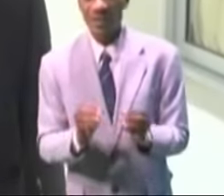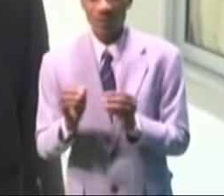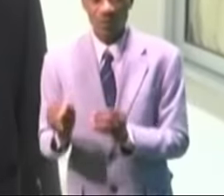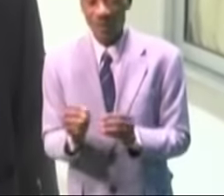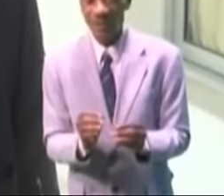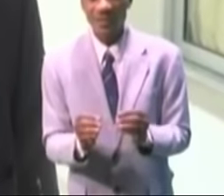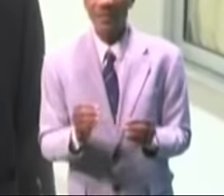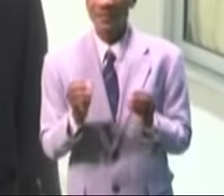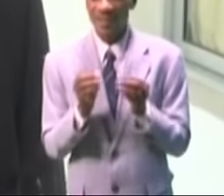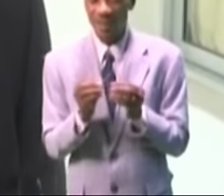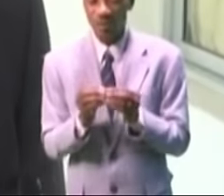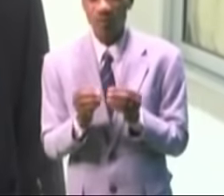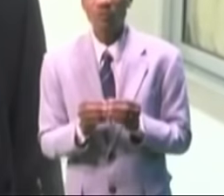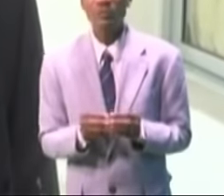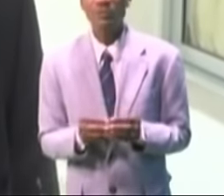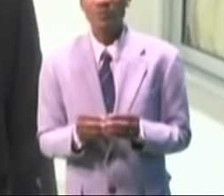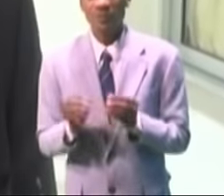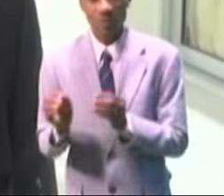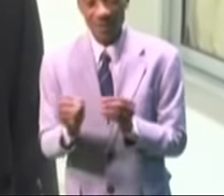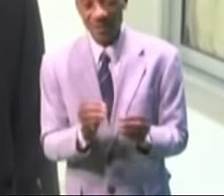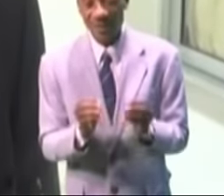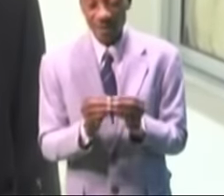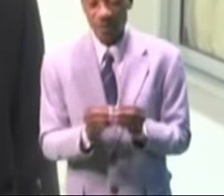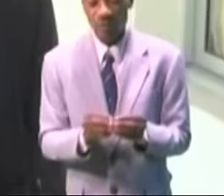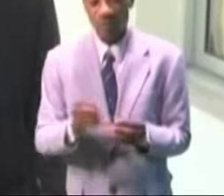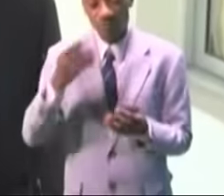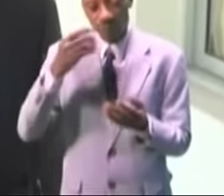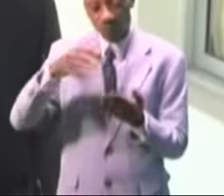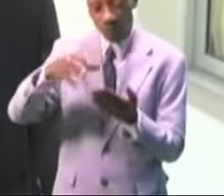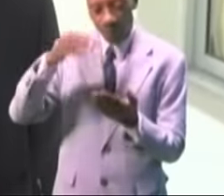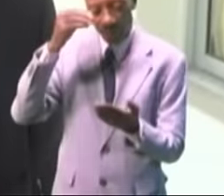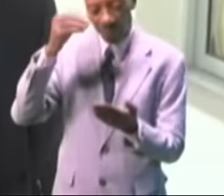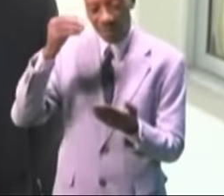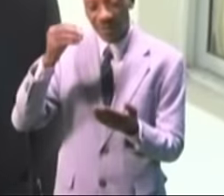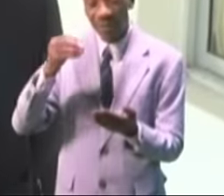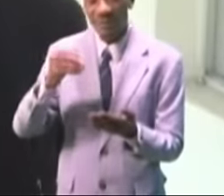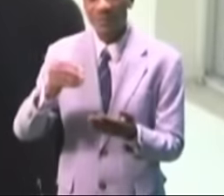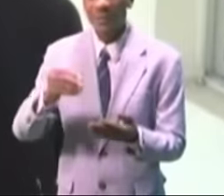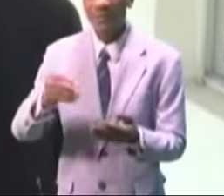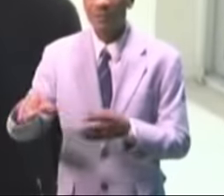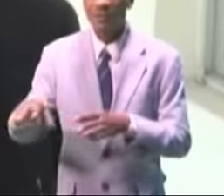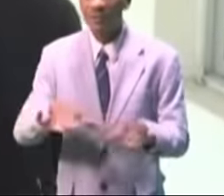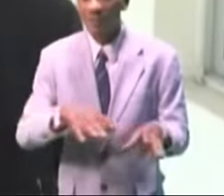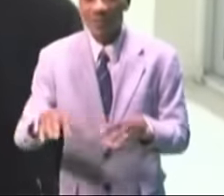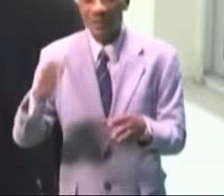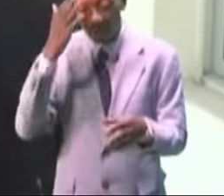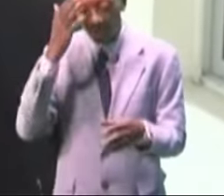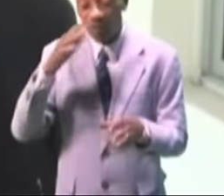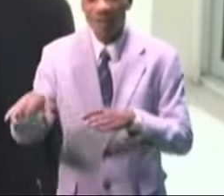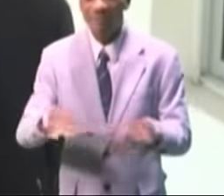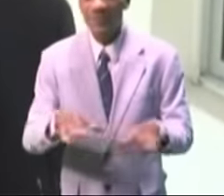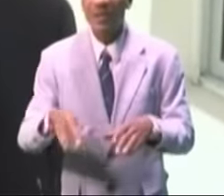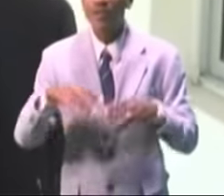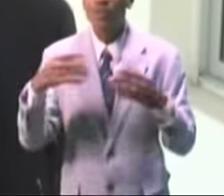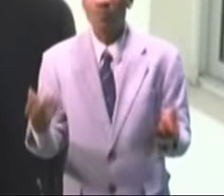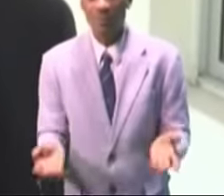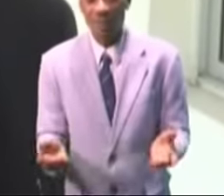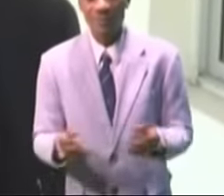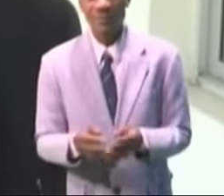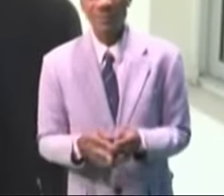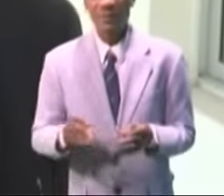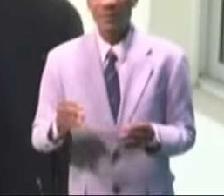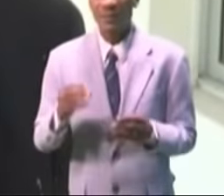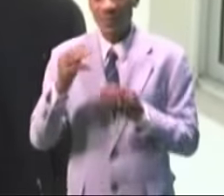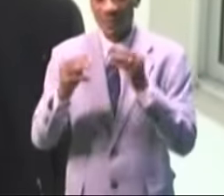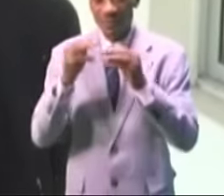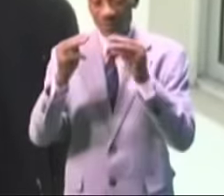venir conformément aux recommandations de la revue AMIPACO. Et nous devons nous mobiliser pour venir en appui au ministère de l'Environnement et du Développement